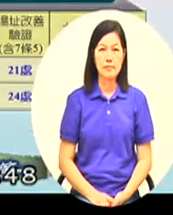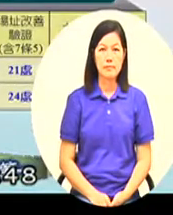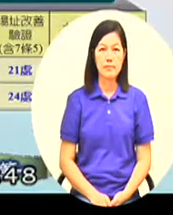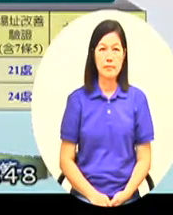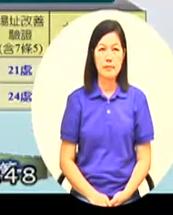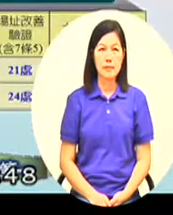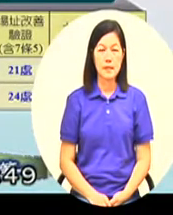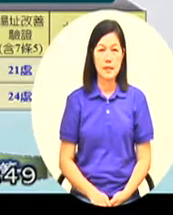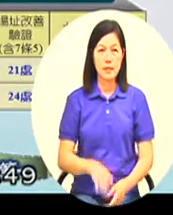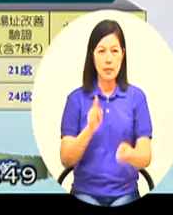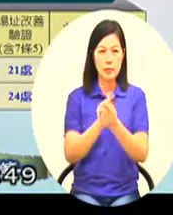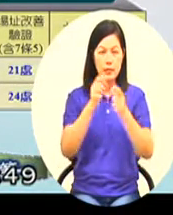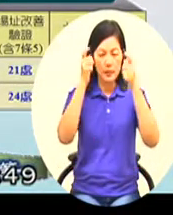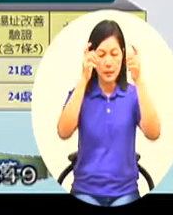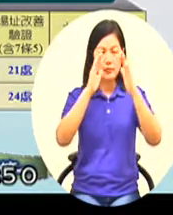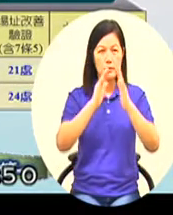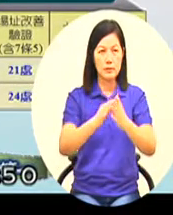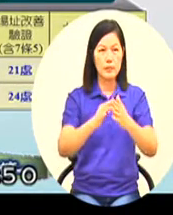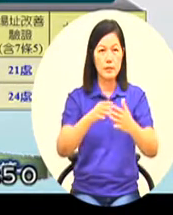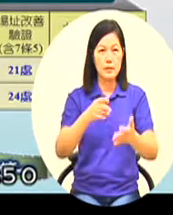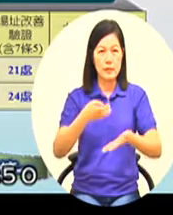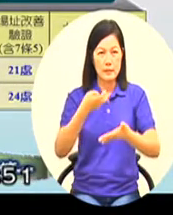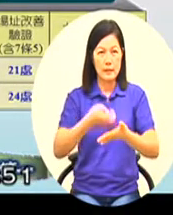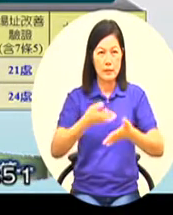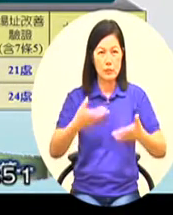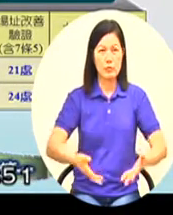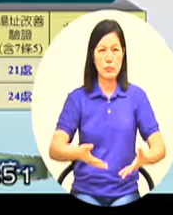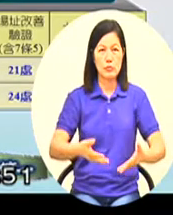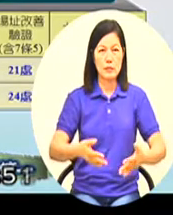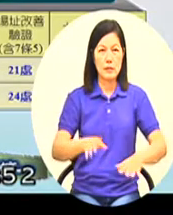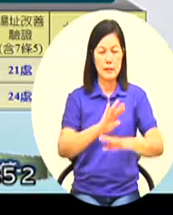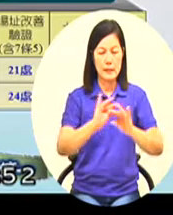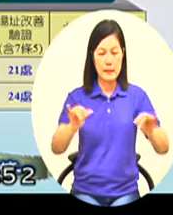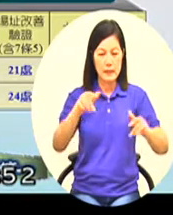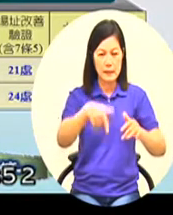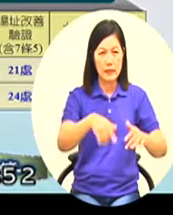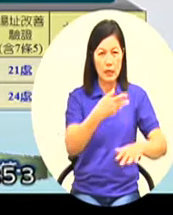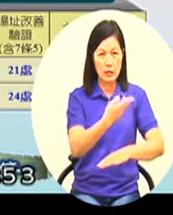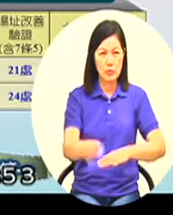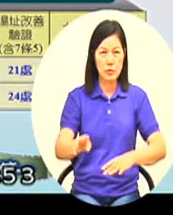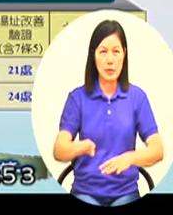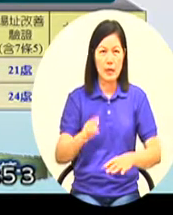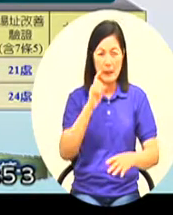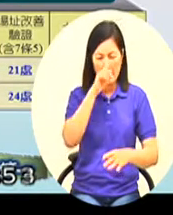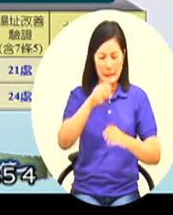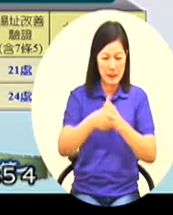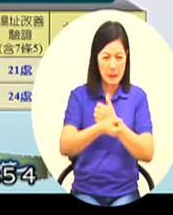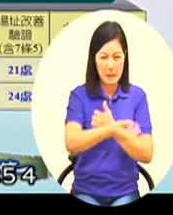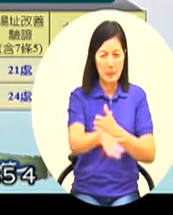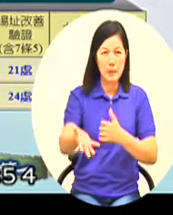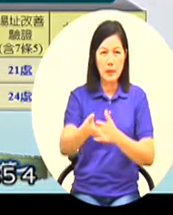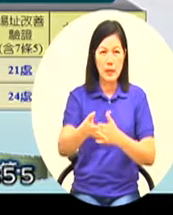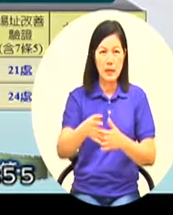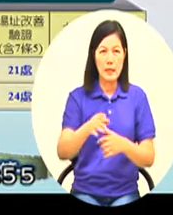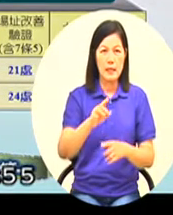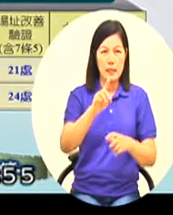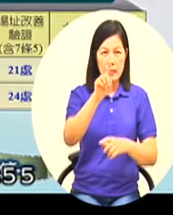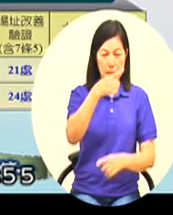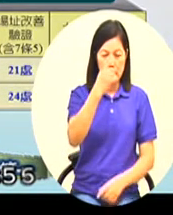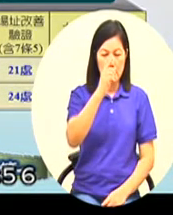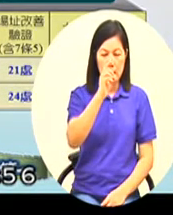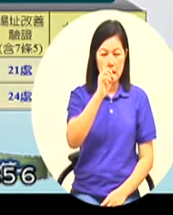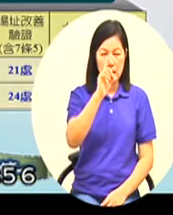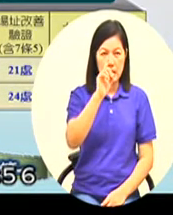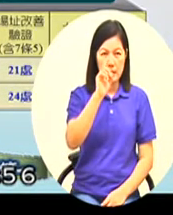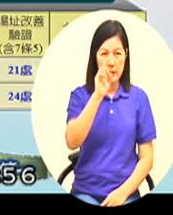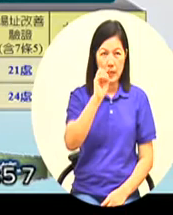好，那对于高雄市的很严重的土壤跟地下水的污染，目前我们列管厂址有105处，那总共的面积